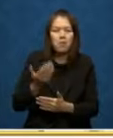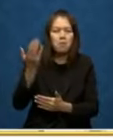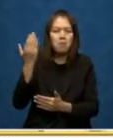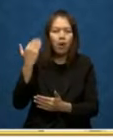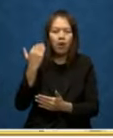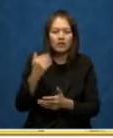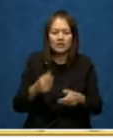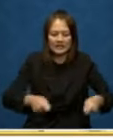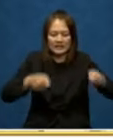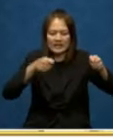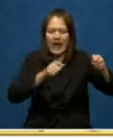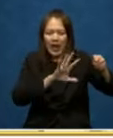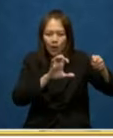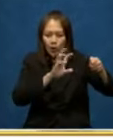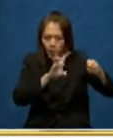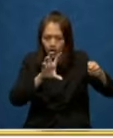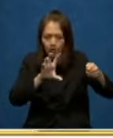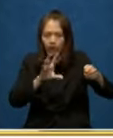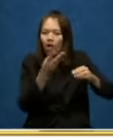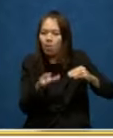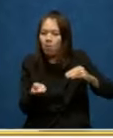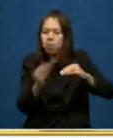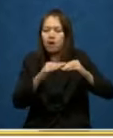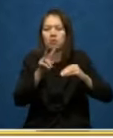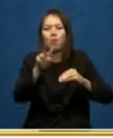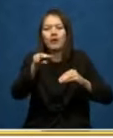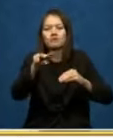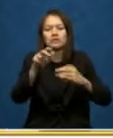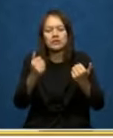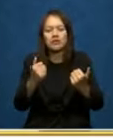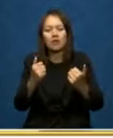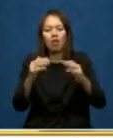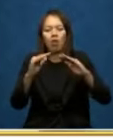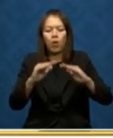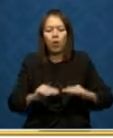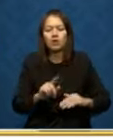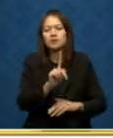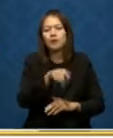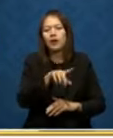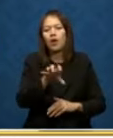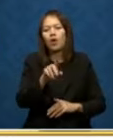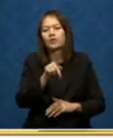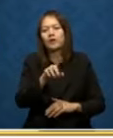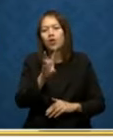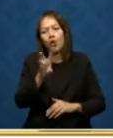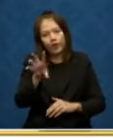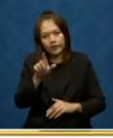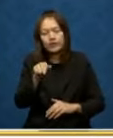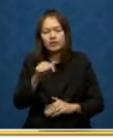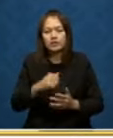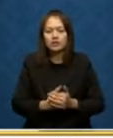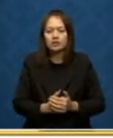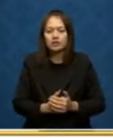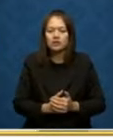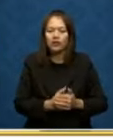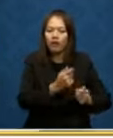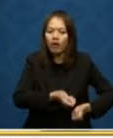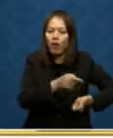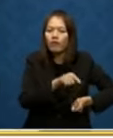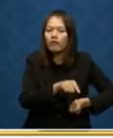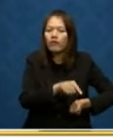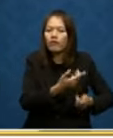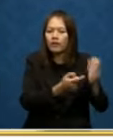กระสอบละ 5-600บาทขึ้นมาเป็น 2,000บาทวันนี้ลดลงมาเหลือประมาณ 1,500-1,600บาทแต่ราคาเกษตรกรเนี่ย